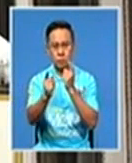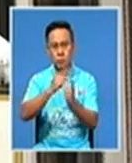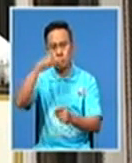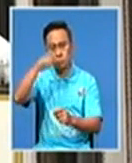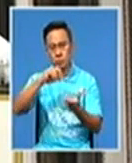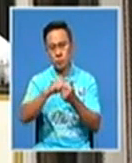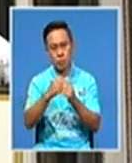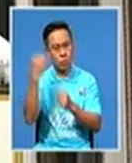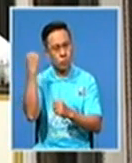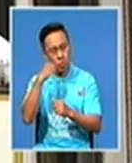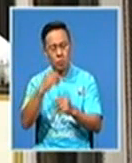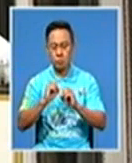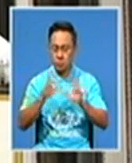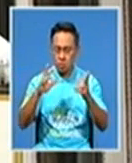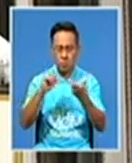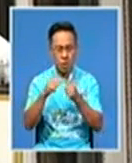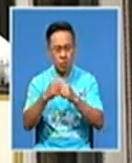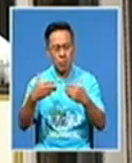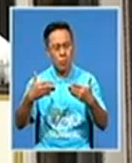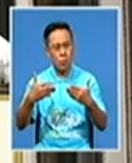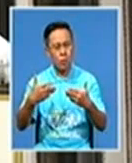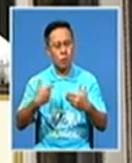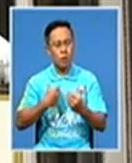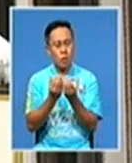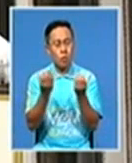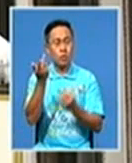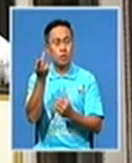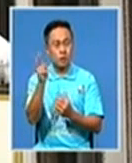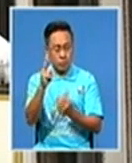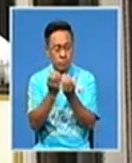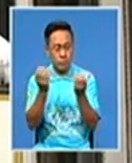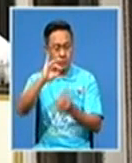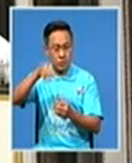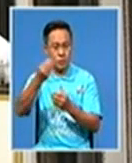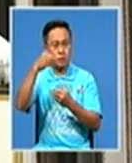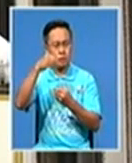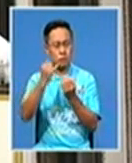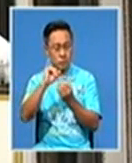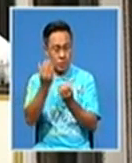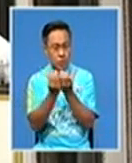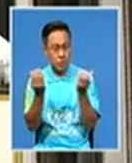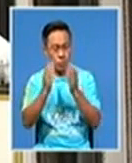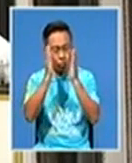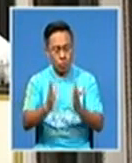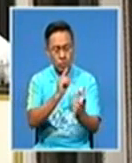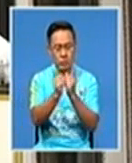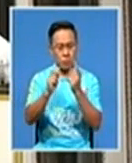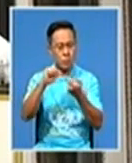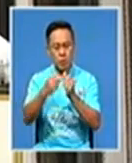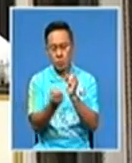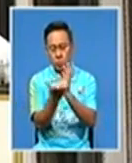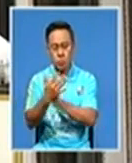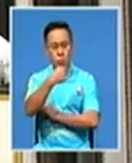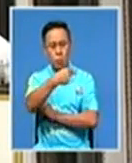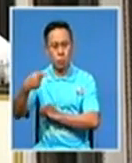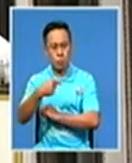เราเป็นปัญหาที่สะท้อนถึงวิกฤตการณ์ด้านคุณธรรมจริยธรรมของคนในสังคมส่งผลกระทบในทางลบในทุก